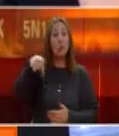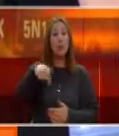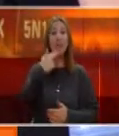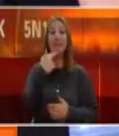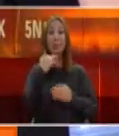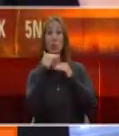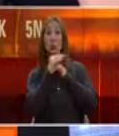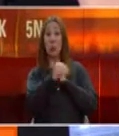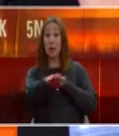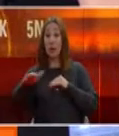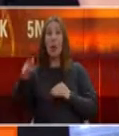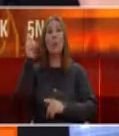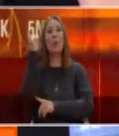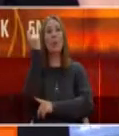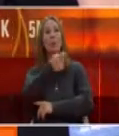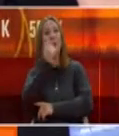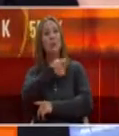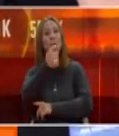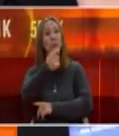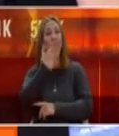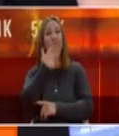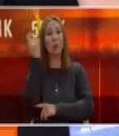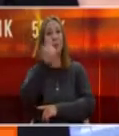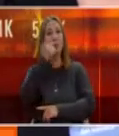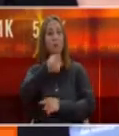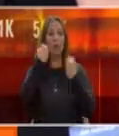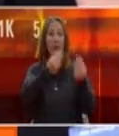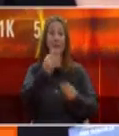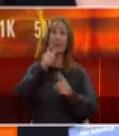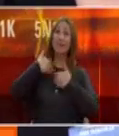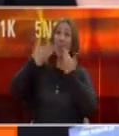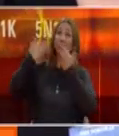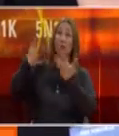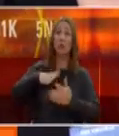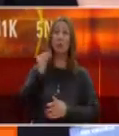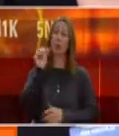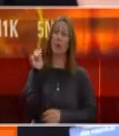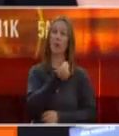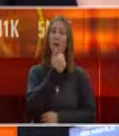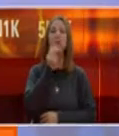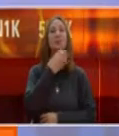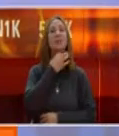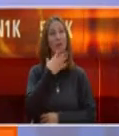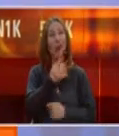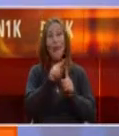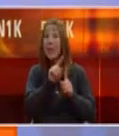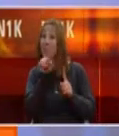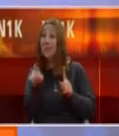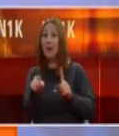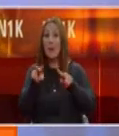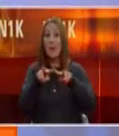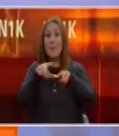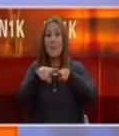kız çocuklarına lütfen burs verilsin çağrısında bulunuyorum. Peki. Bu çok önemli bir şey. Çok teşekkür ederim. Hemen ben yanınızda